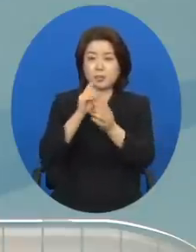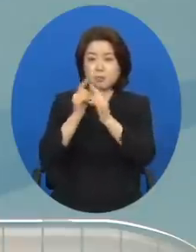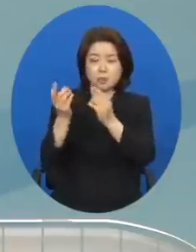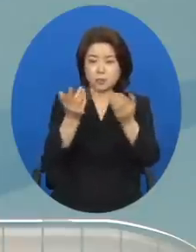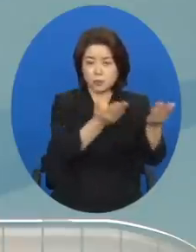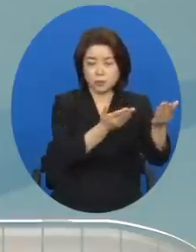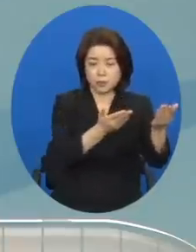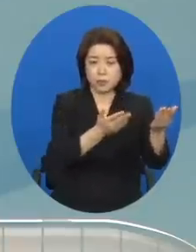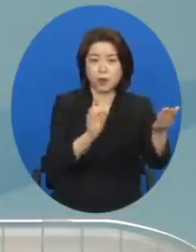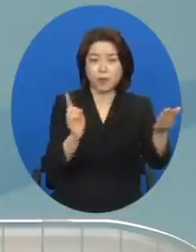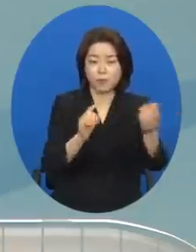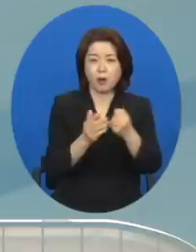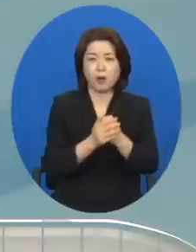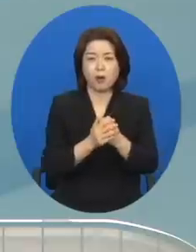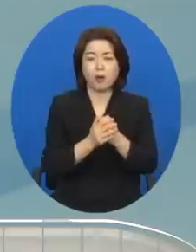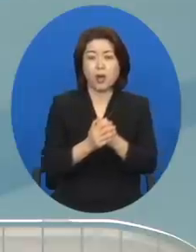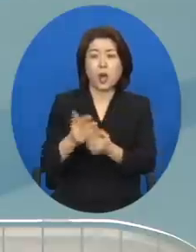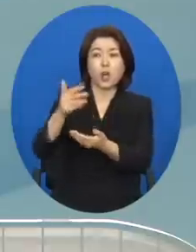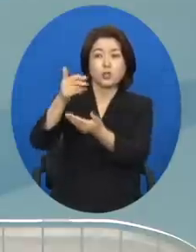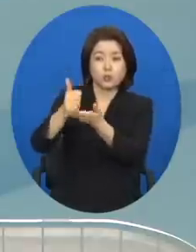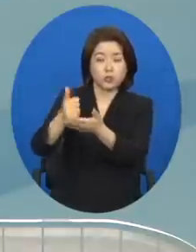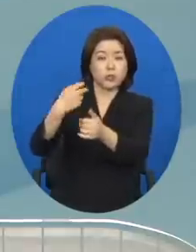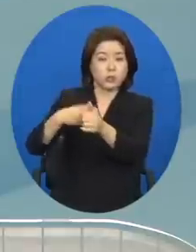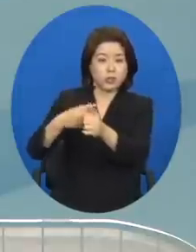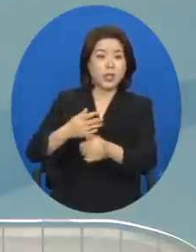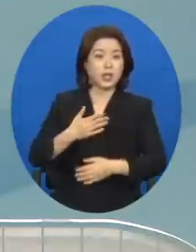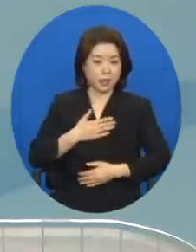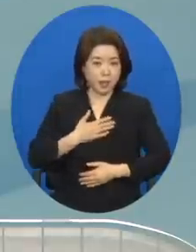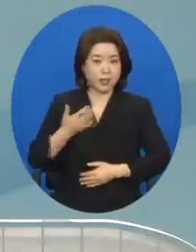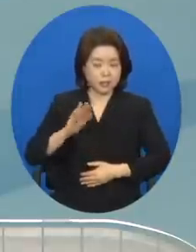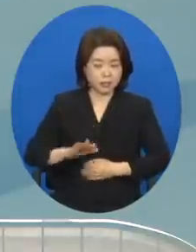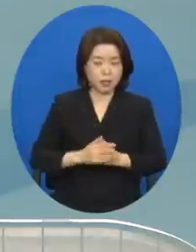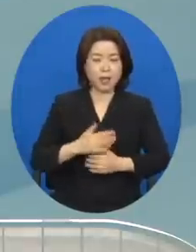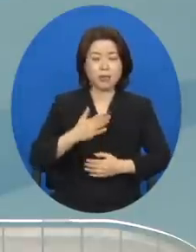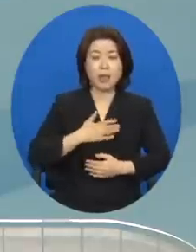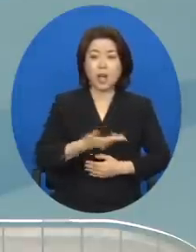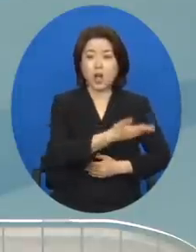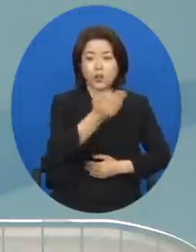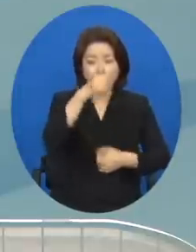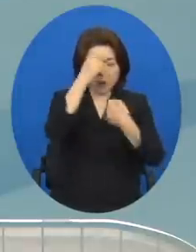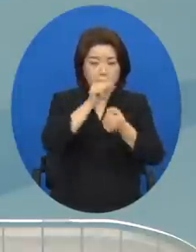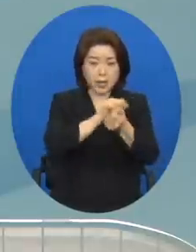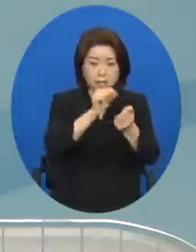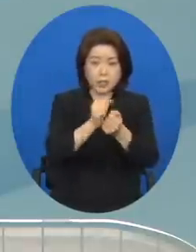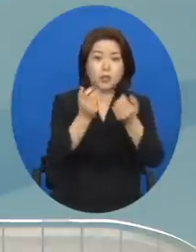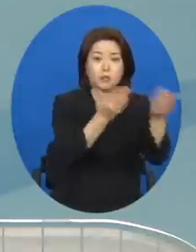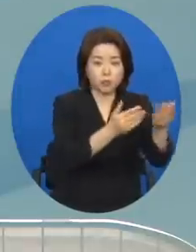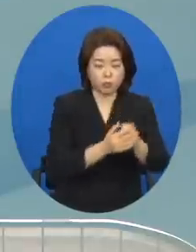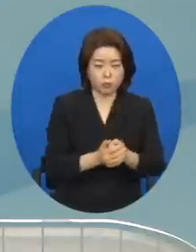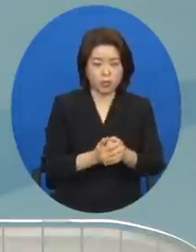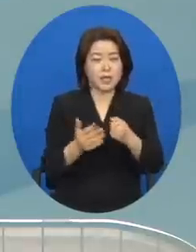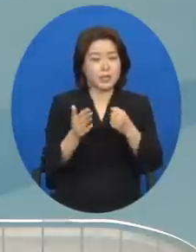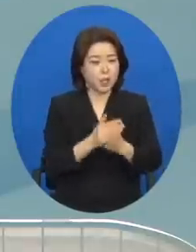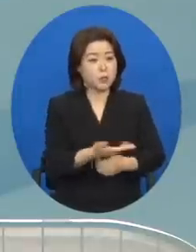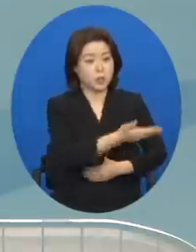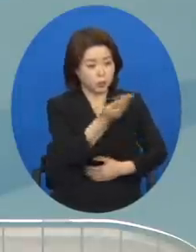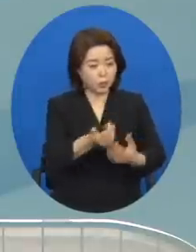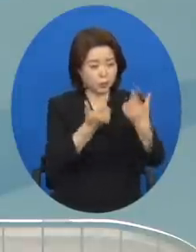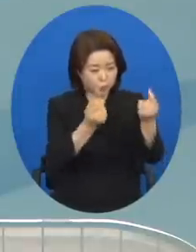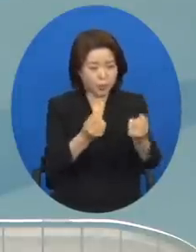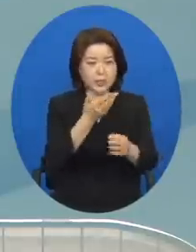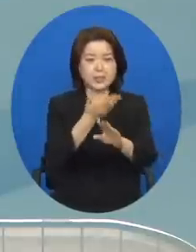제자들에게 주이며 선생인 내가 너희의 발을 씻겨주었으니 너희도 서로 남의 발을 씻겨주어야